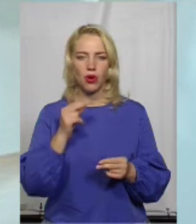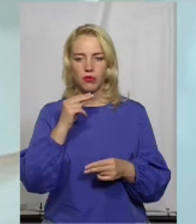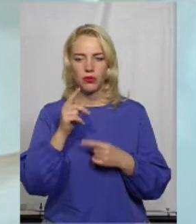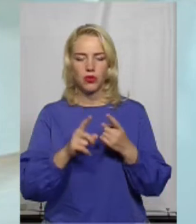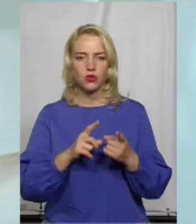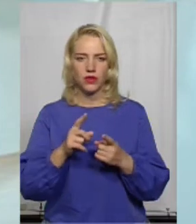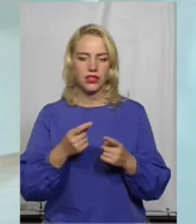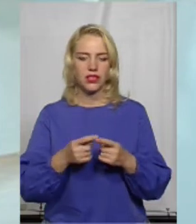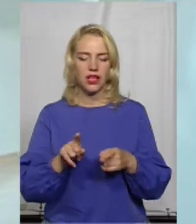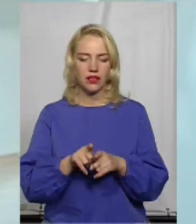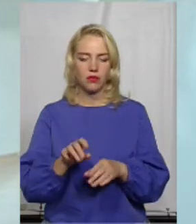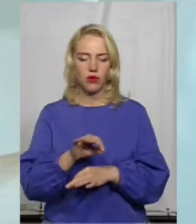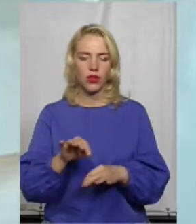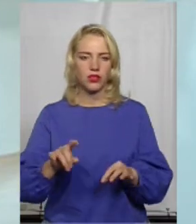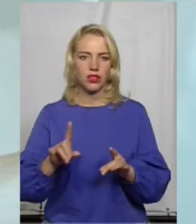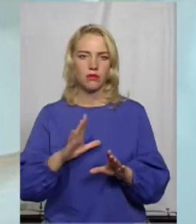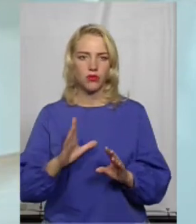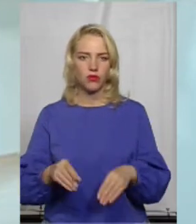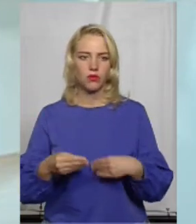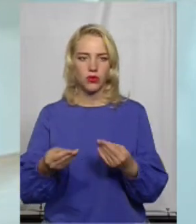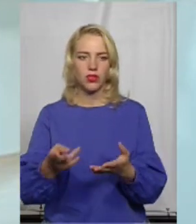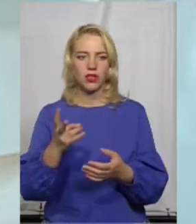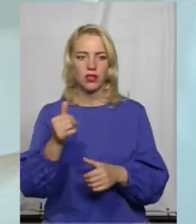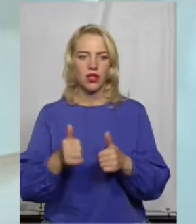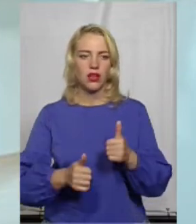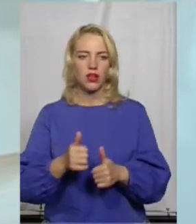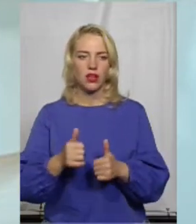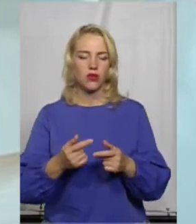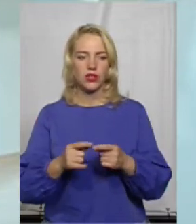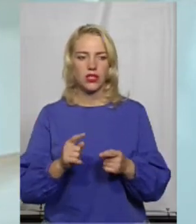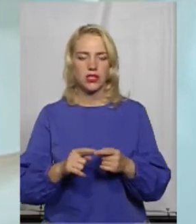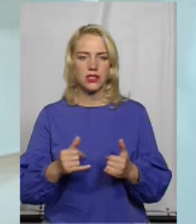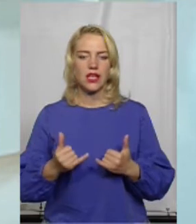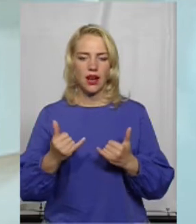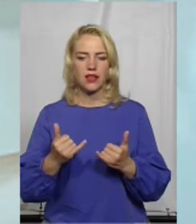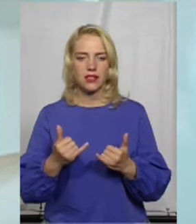проєкт, який був поданий на конкурс «Рівність заради безпеки».